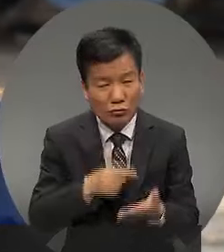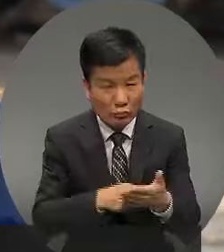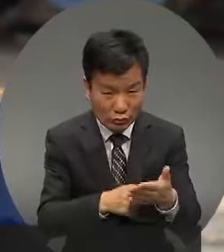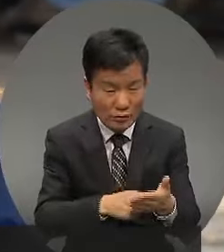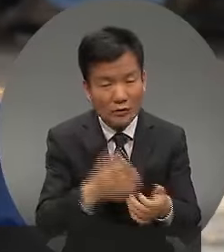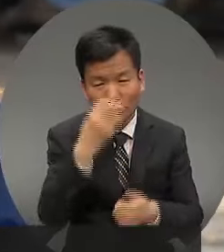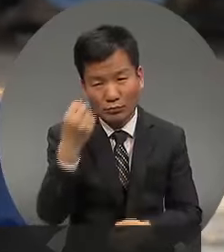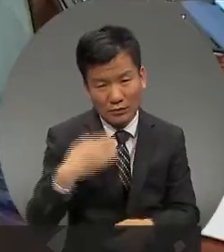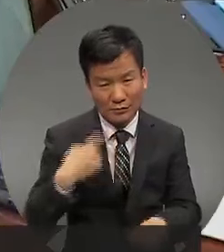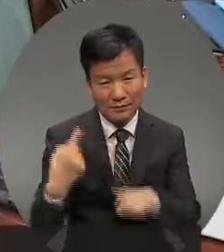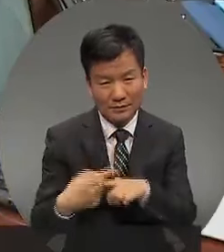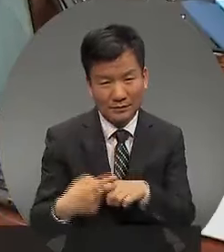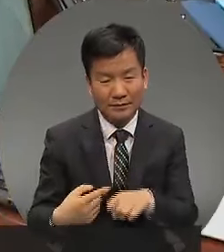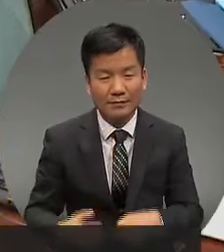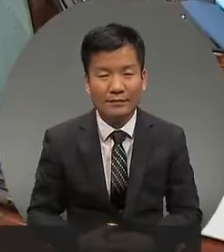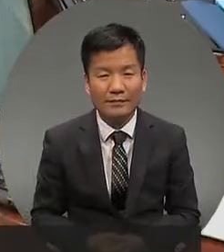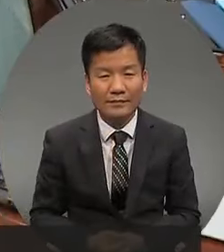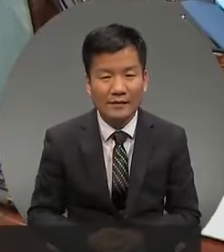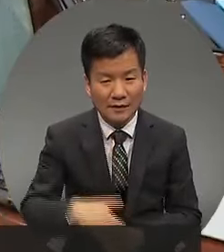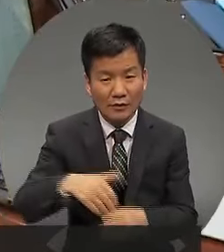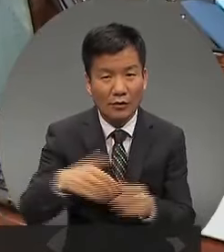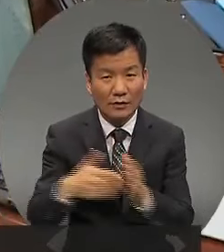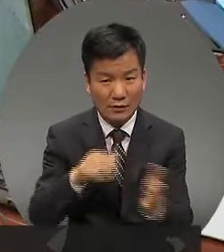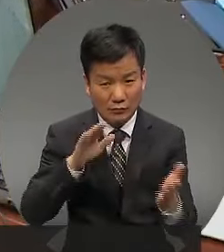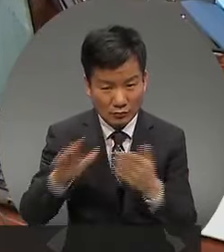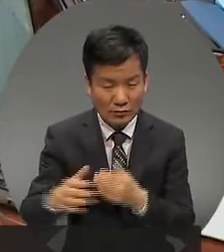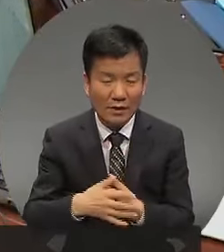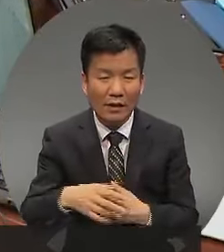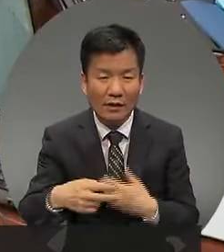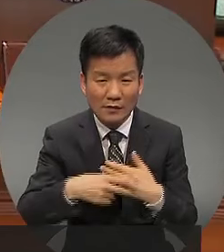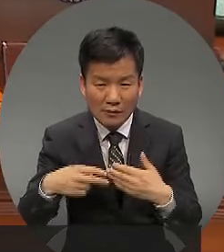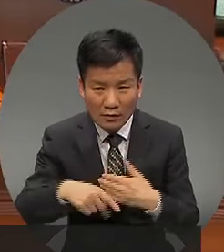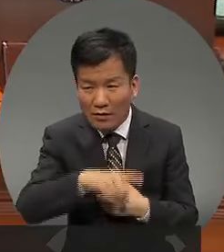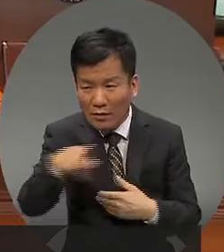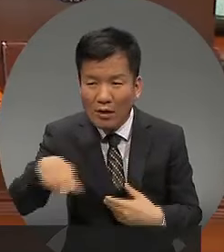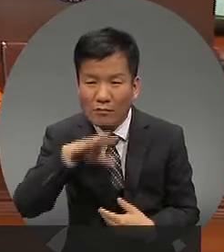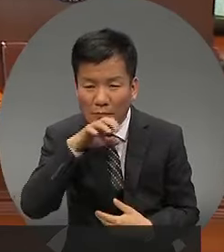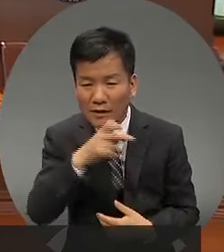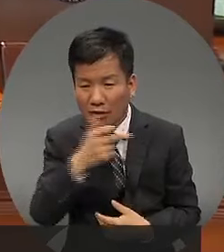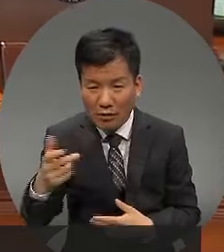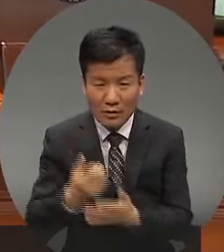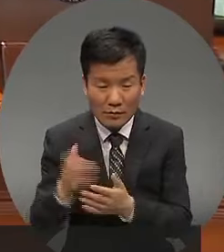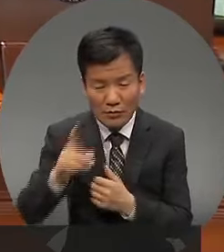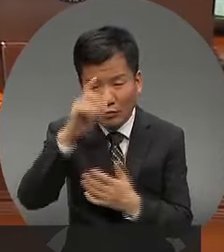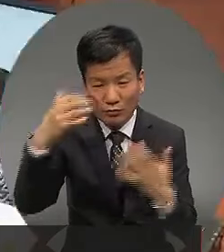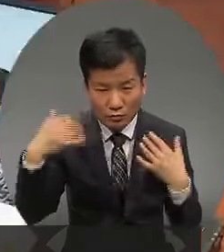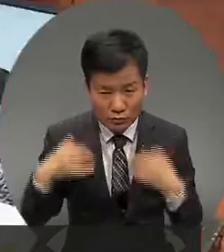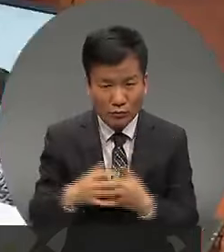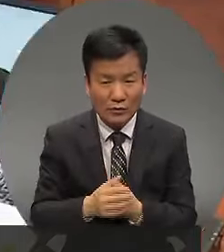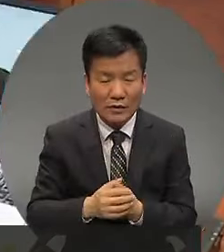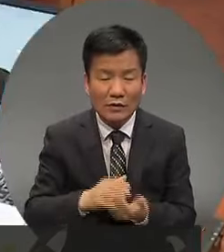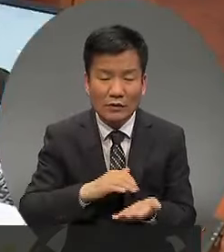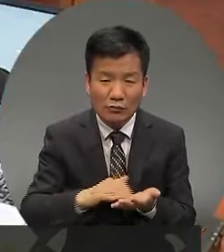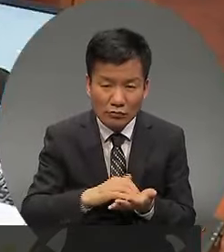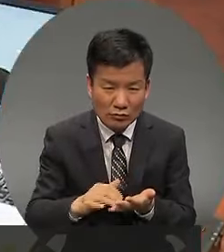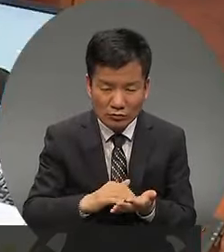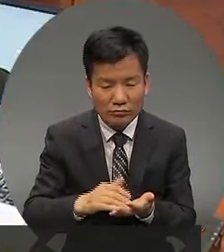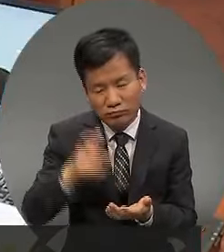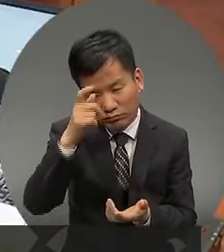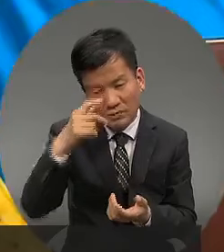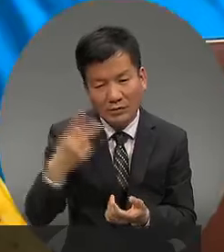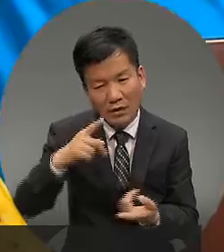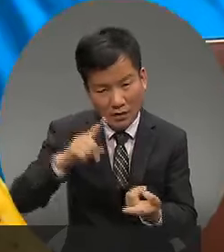행위라고 생각합니다 총선 이후에도 의료의 반발이 이어지는 분위기지만 정부도 의정 규모에 대해서는